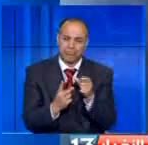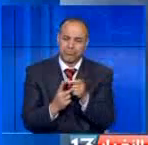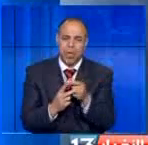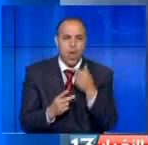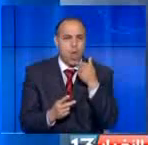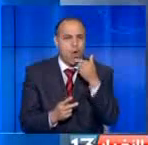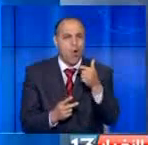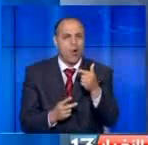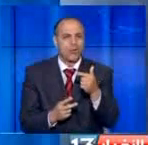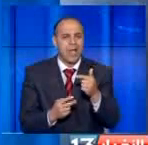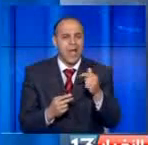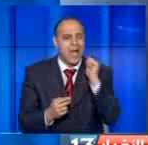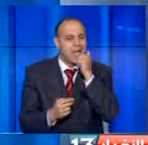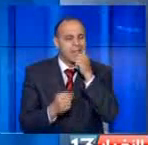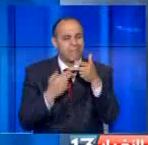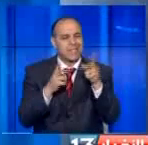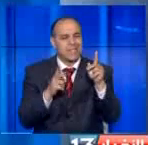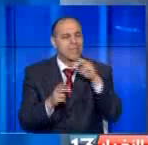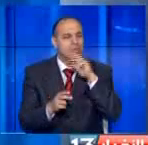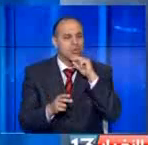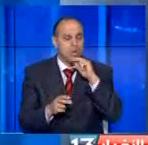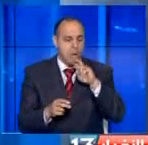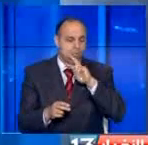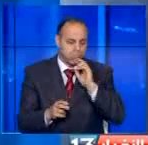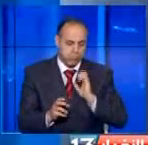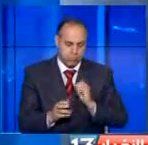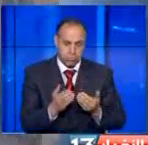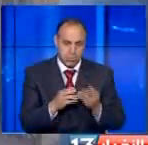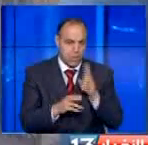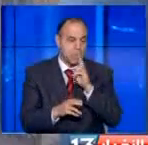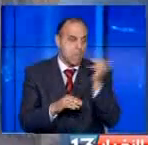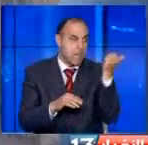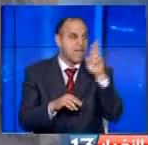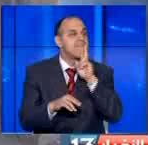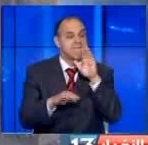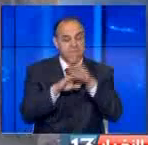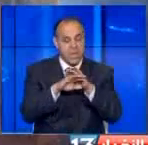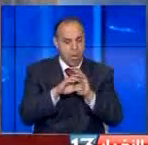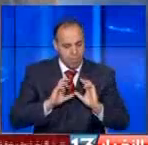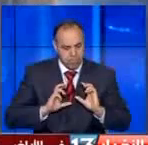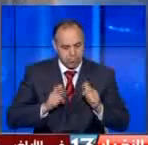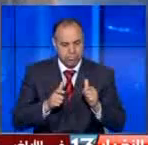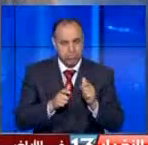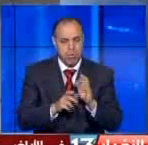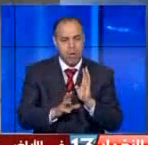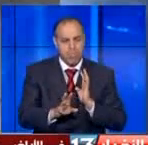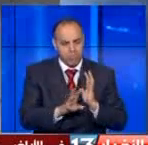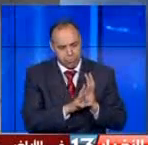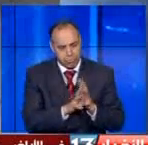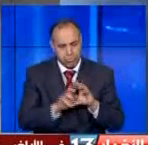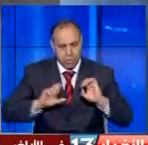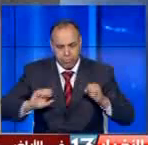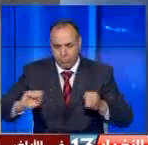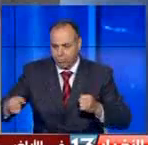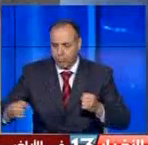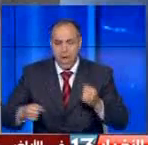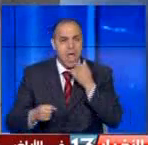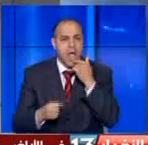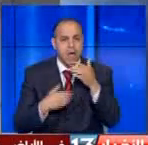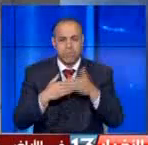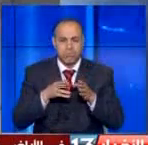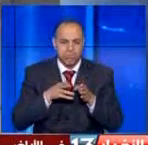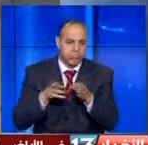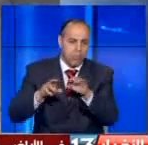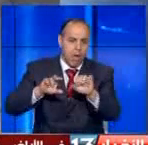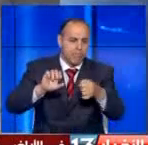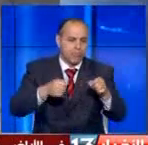بحجة عيد الفصح، إذ شرعت قوات الاحتلال منذ منتصف ليل البارحة في تكثيف تعزيزاتها الأمنية وغلق